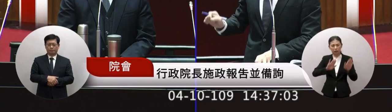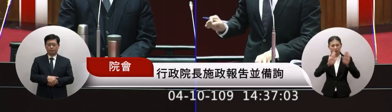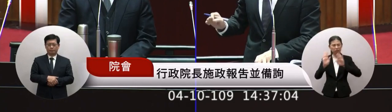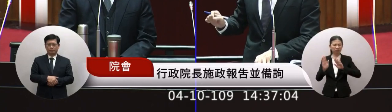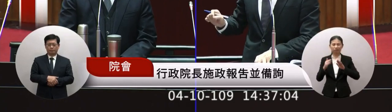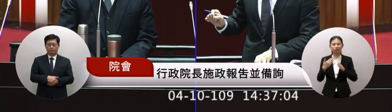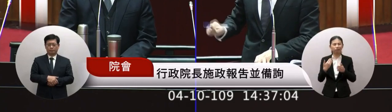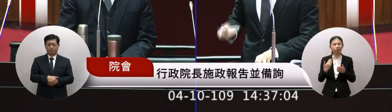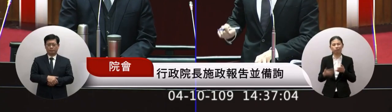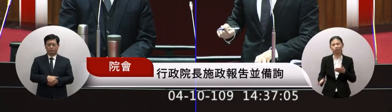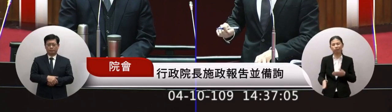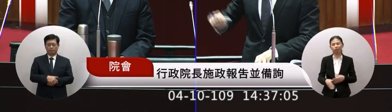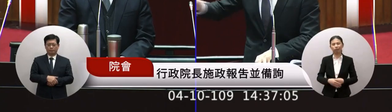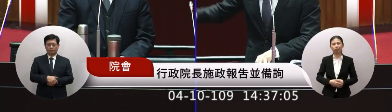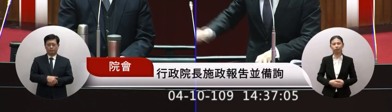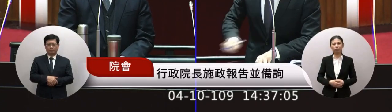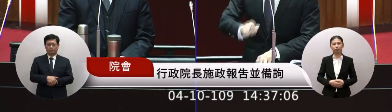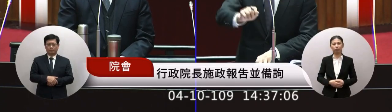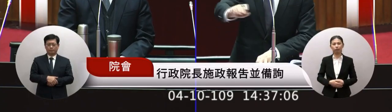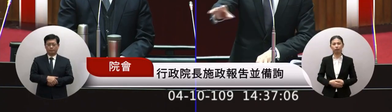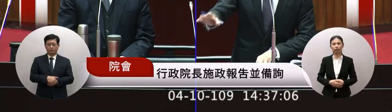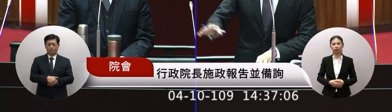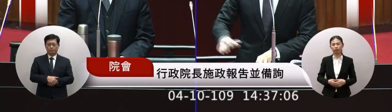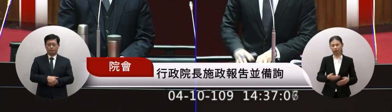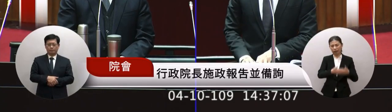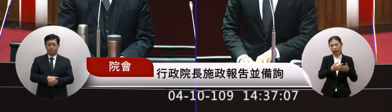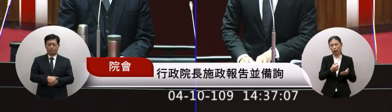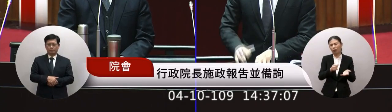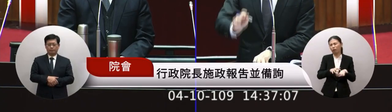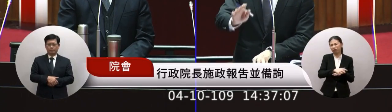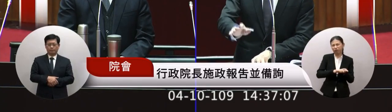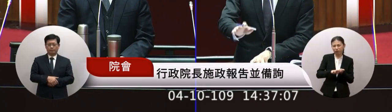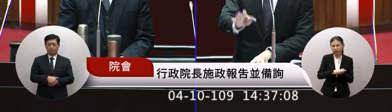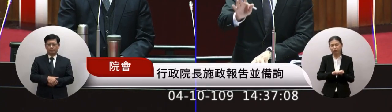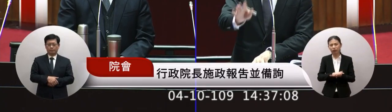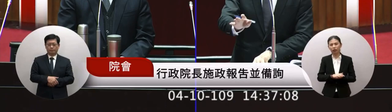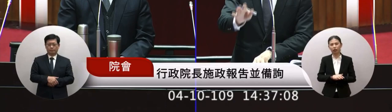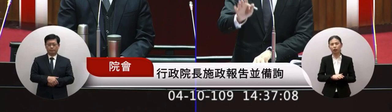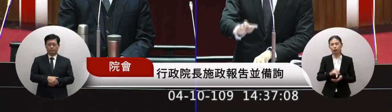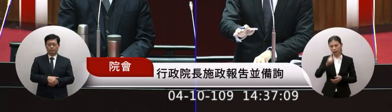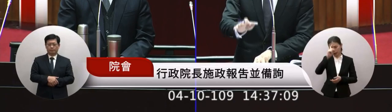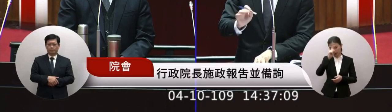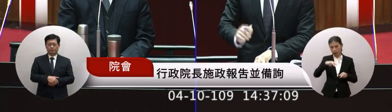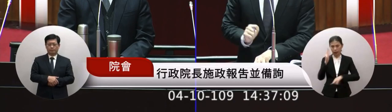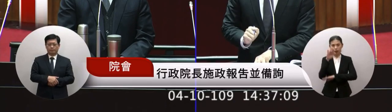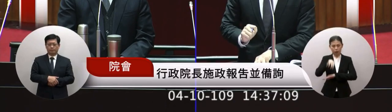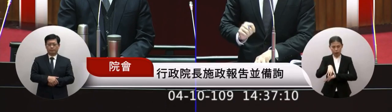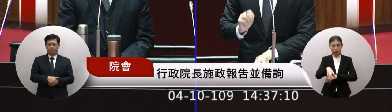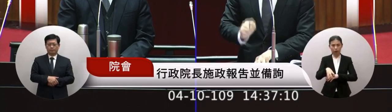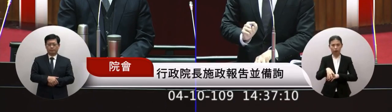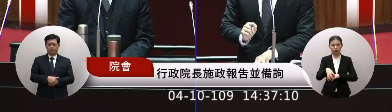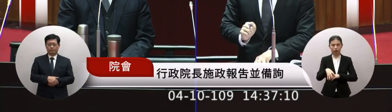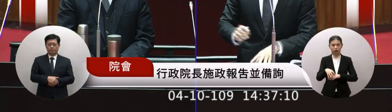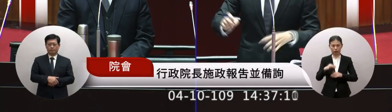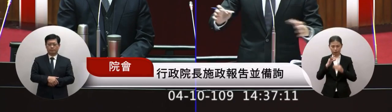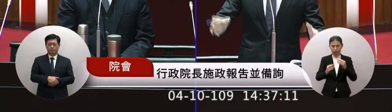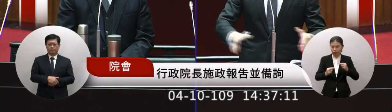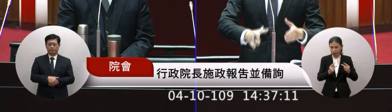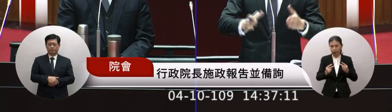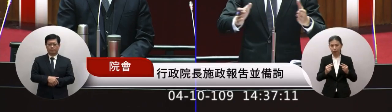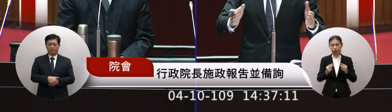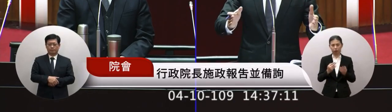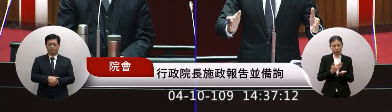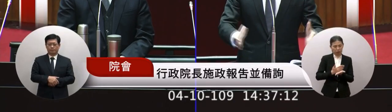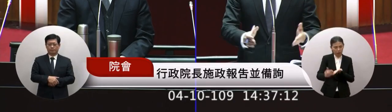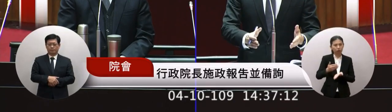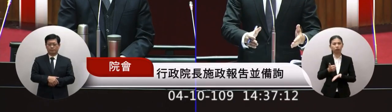即嘛的这个现状，啊是去甲中国人做伙的状况。啊，这个部分我毋盲讲行政院会当直接答应吼，就是当然